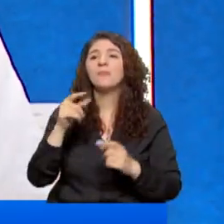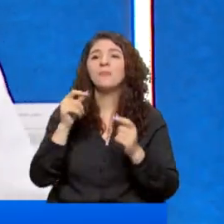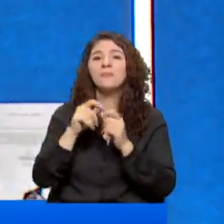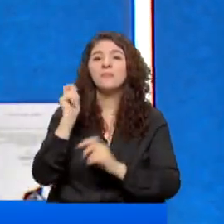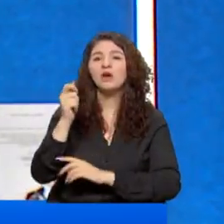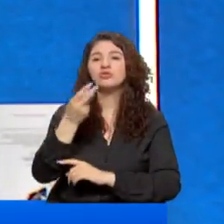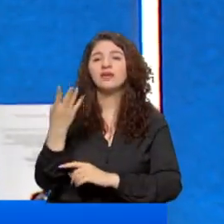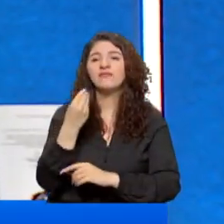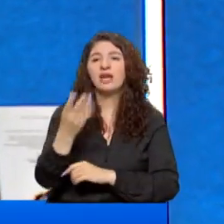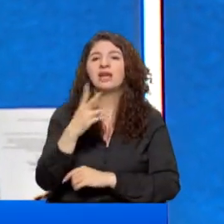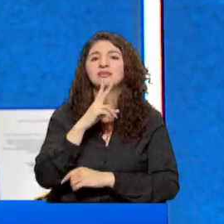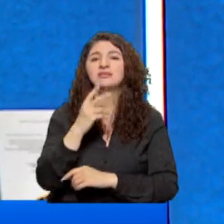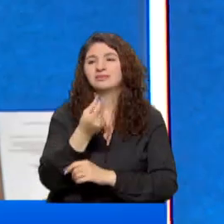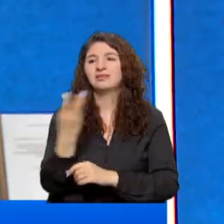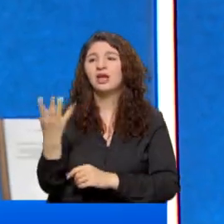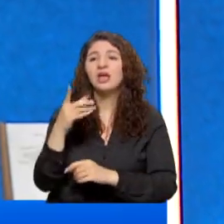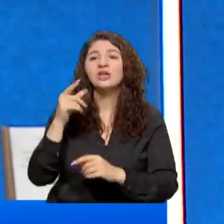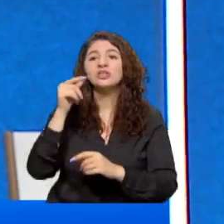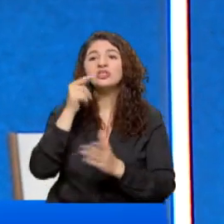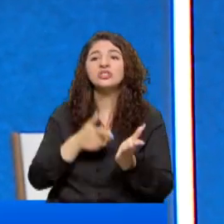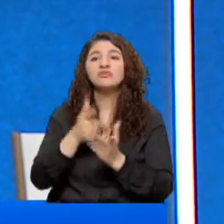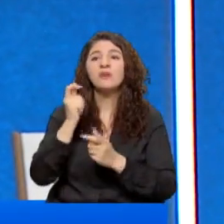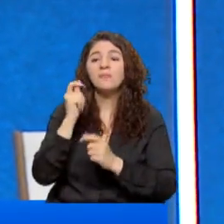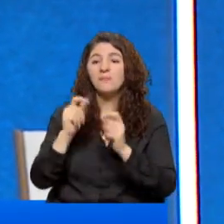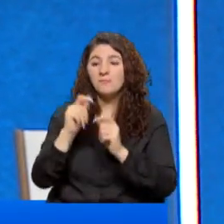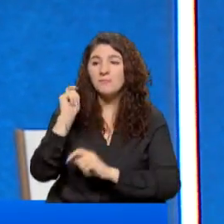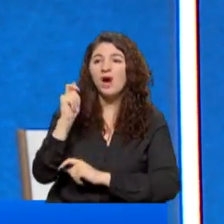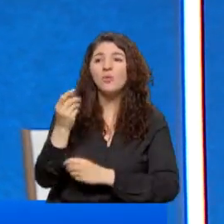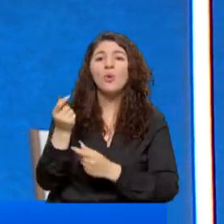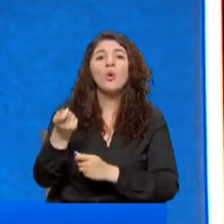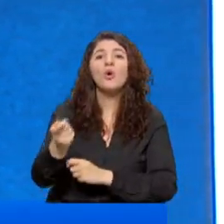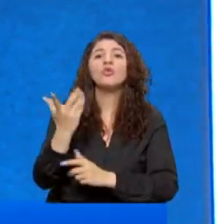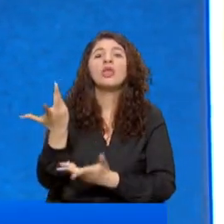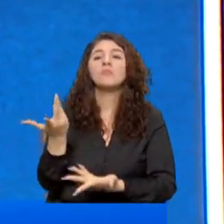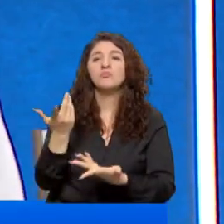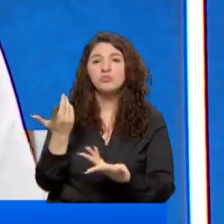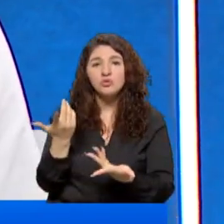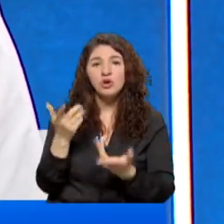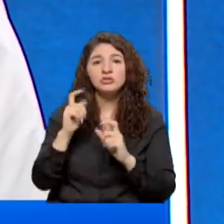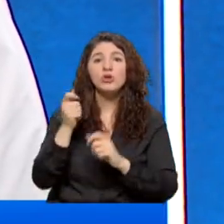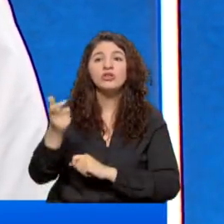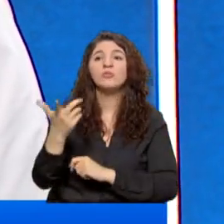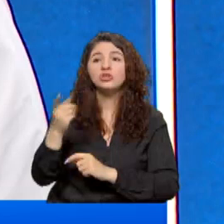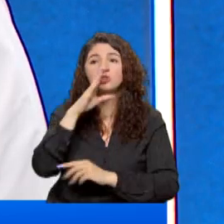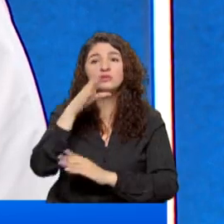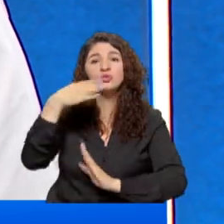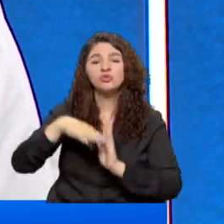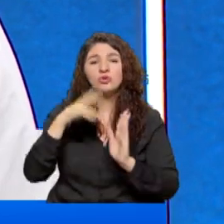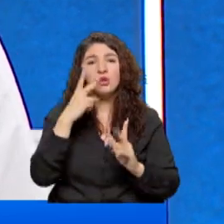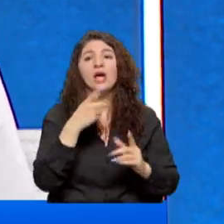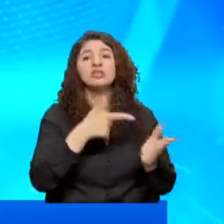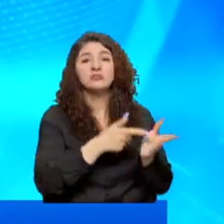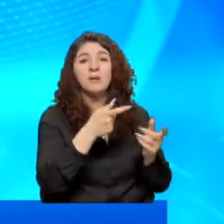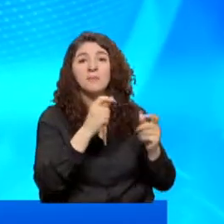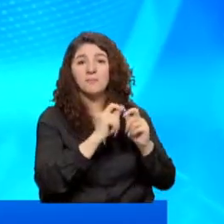Bağkur sayılarına bakarak verilen rakamlar Çiftçi Bağkur'unu ödeyemez duruma geldi o yüzden rakamlarda çok ciddi düşüşler değil Çünkü balkonu